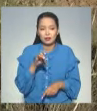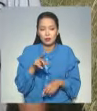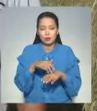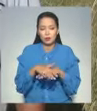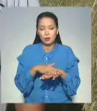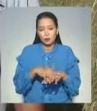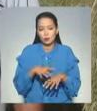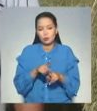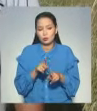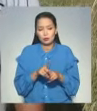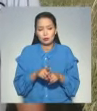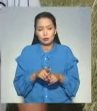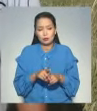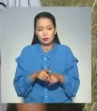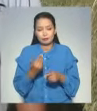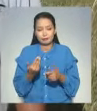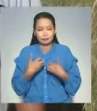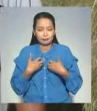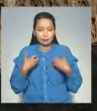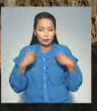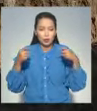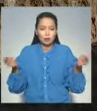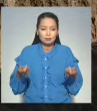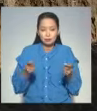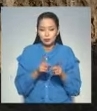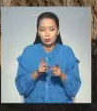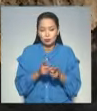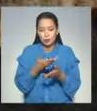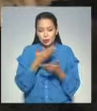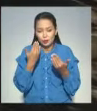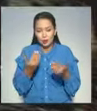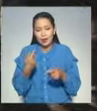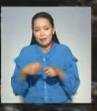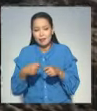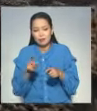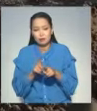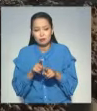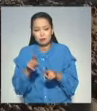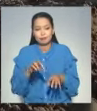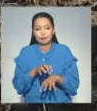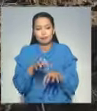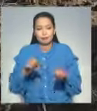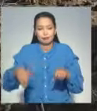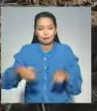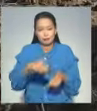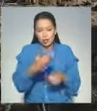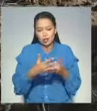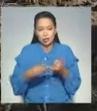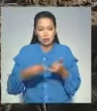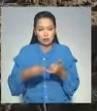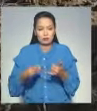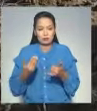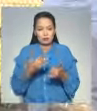түлігін жайырға жер таппай отыр. Тұрғындардың айтуынша жердің бәрін аудандағы ірі инвесторлар алып алған. Олар да жерді жаппай